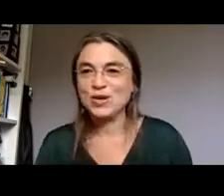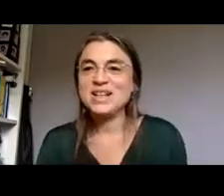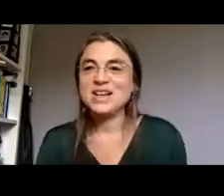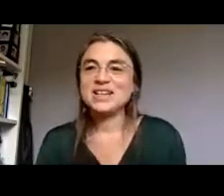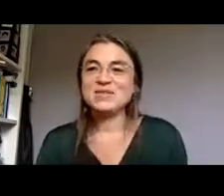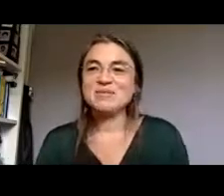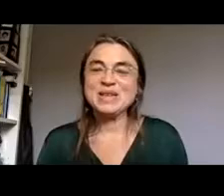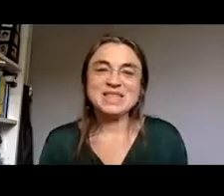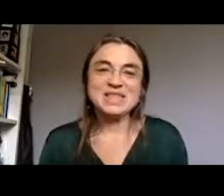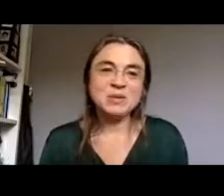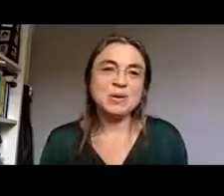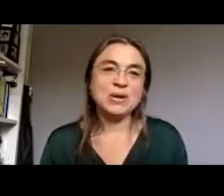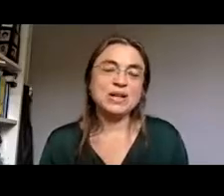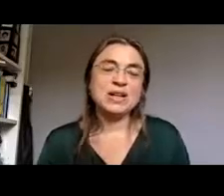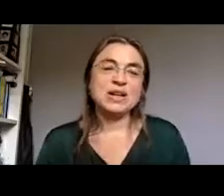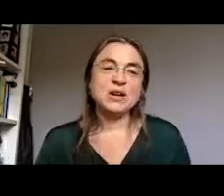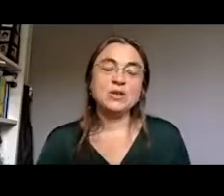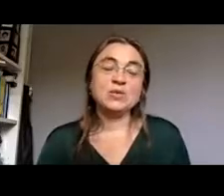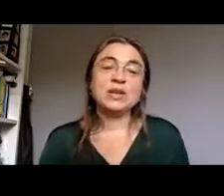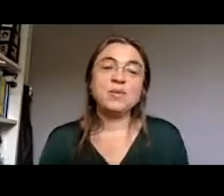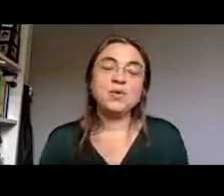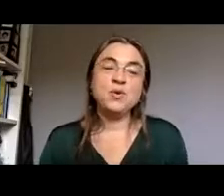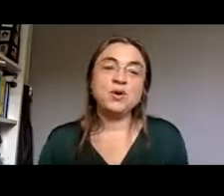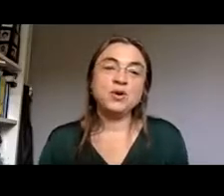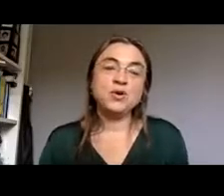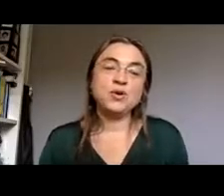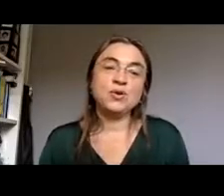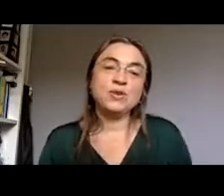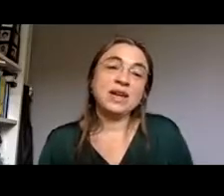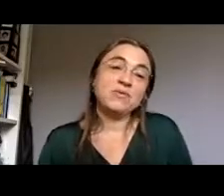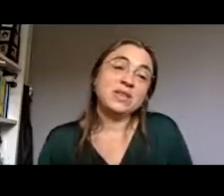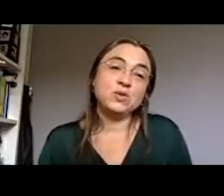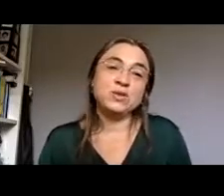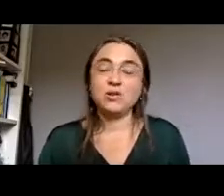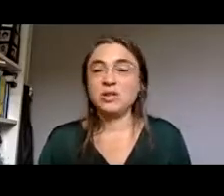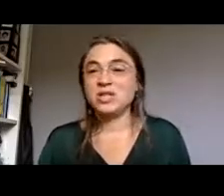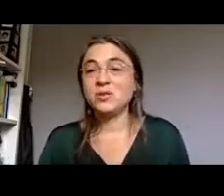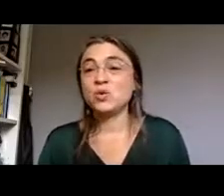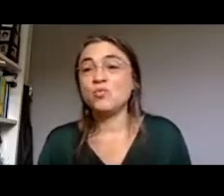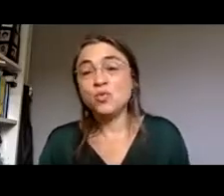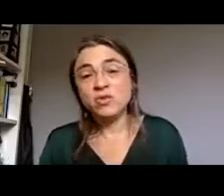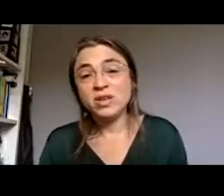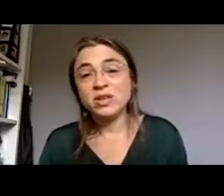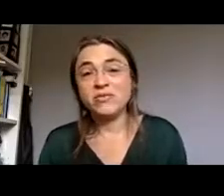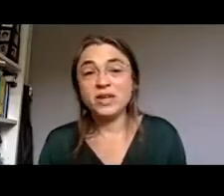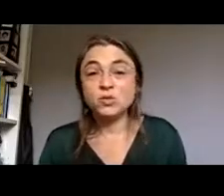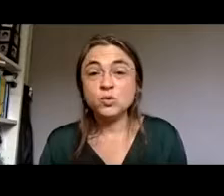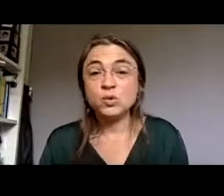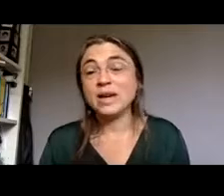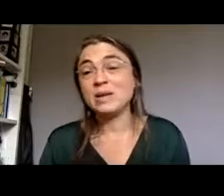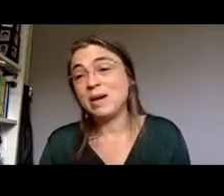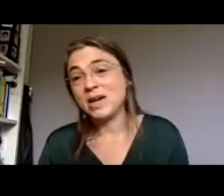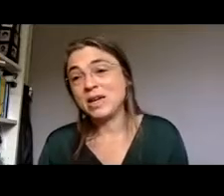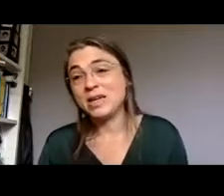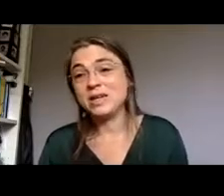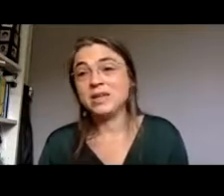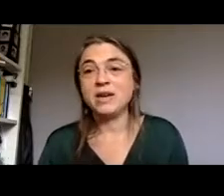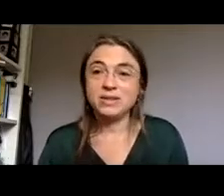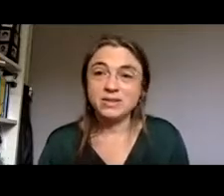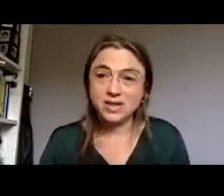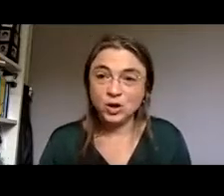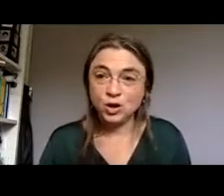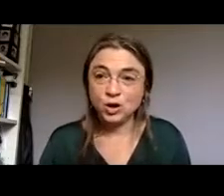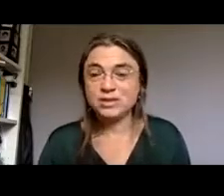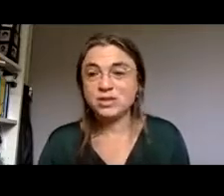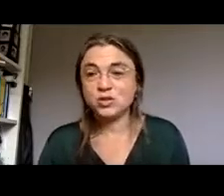prudente, qui sont pas si simples, notamment, voilà, éviter de dire que les gènes sont mauvais, défectueux, à réparer, avec